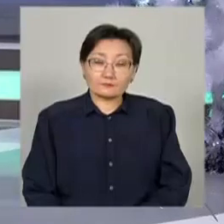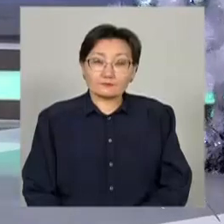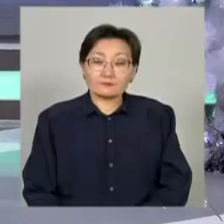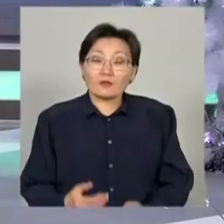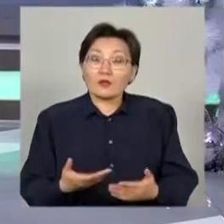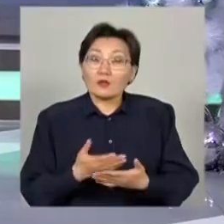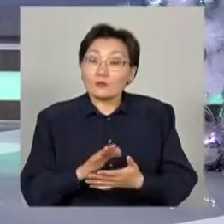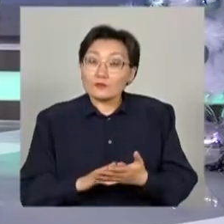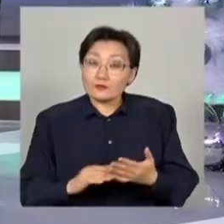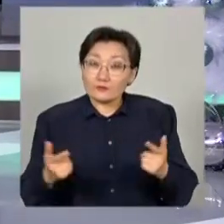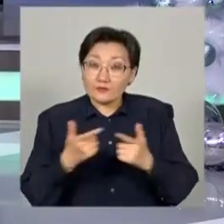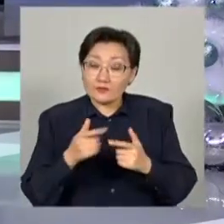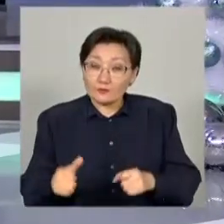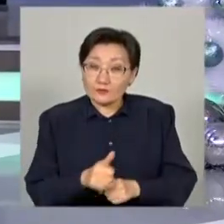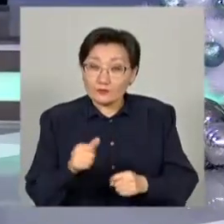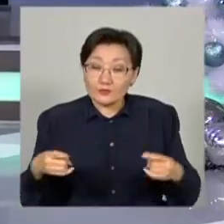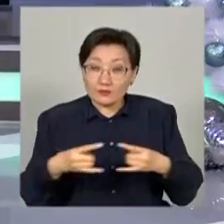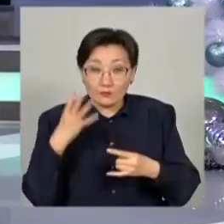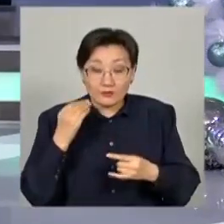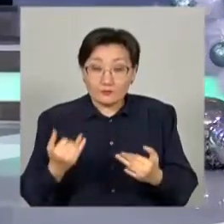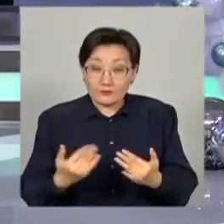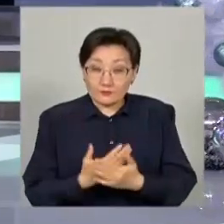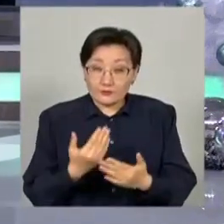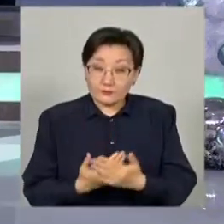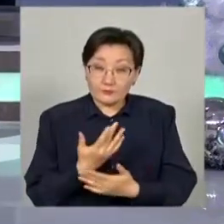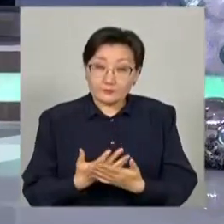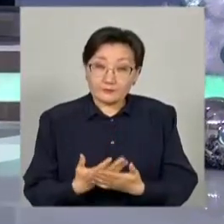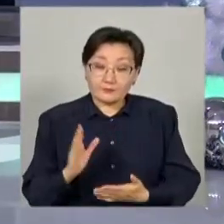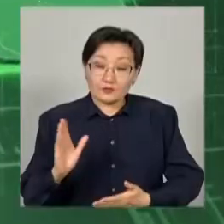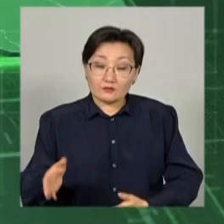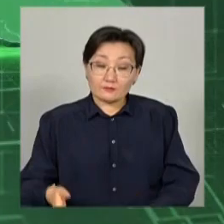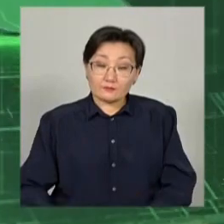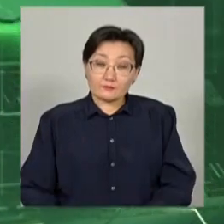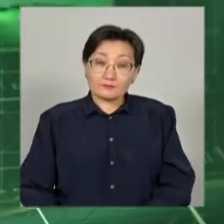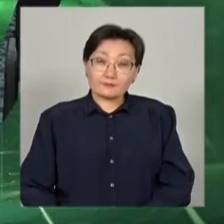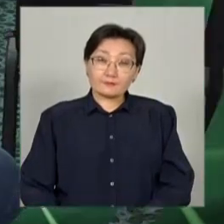А мы продолжаем информационный час на телеканале Алматы. Смотрите далее выпуски.